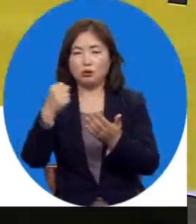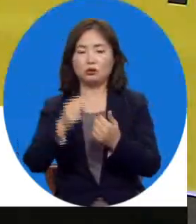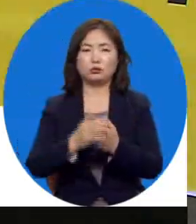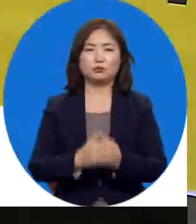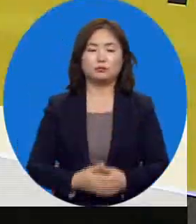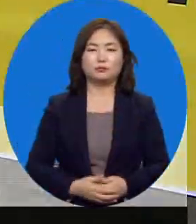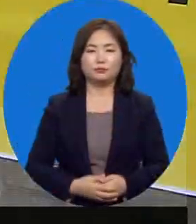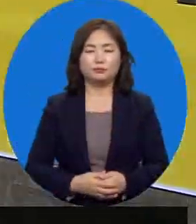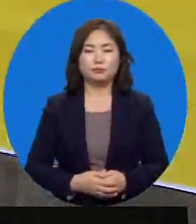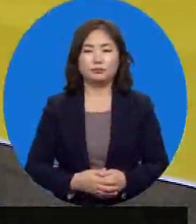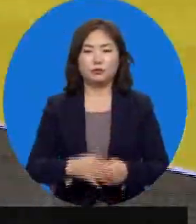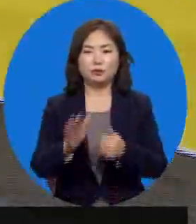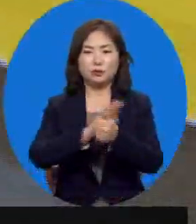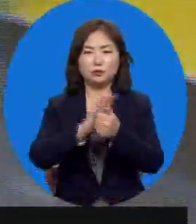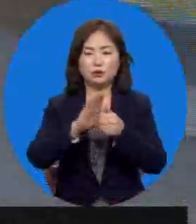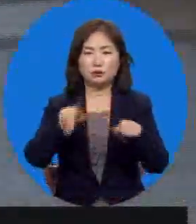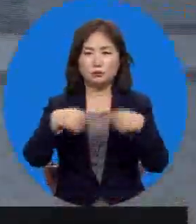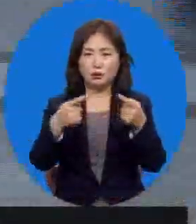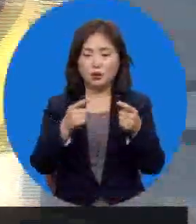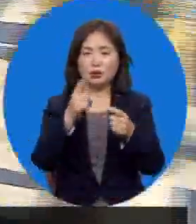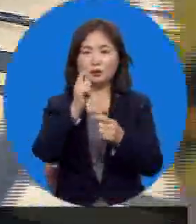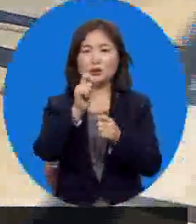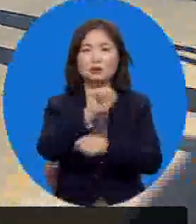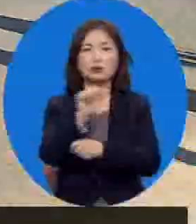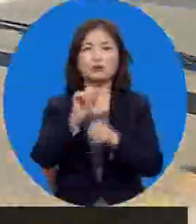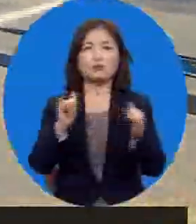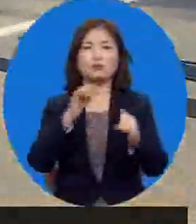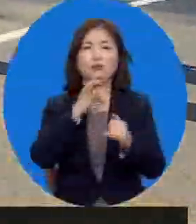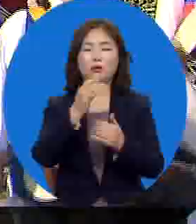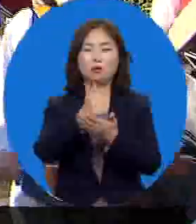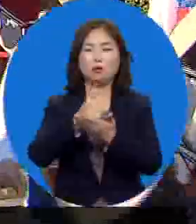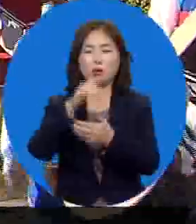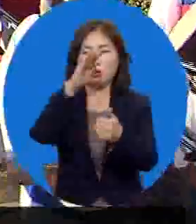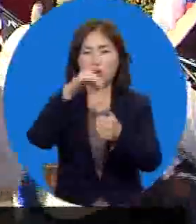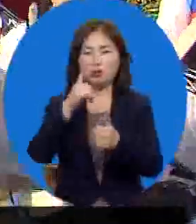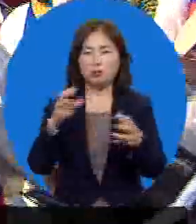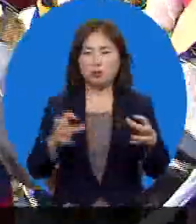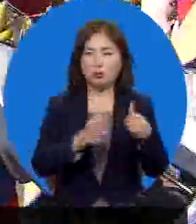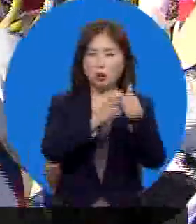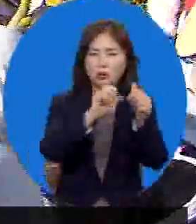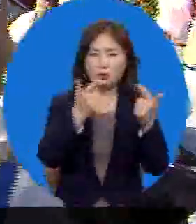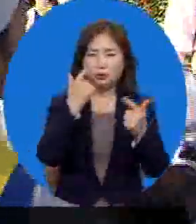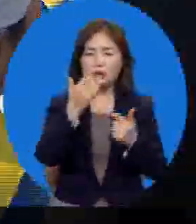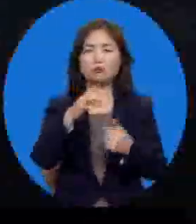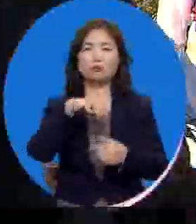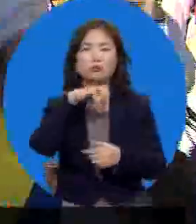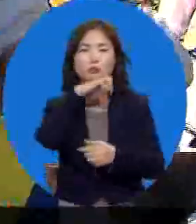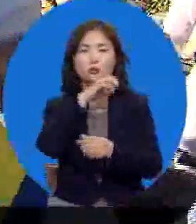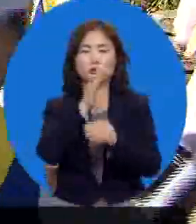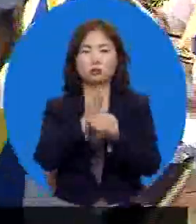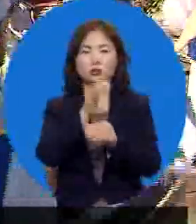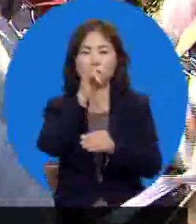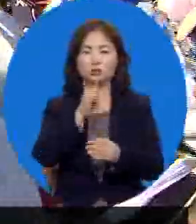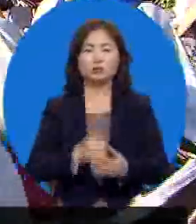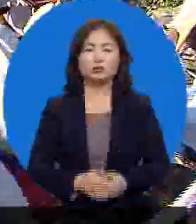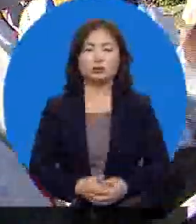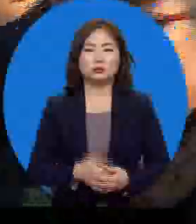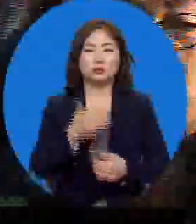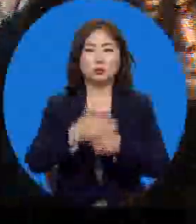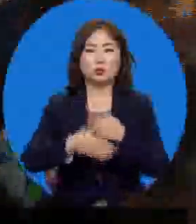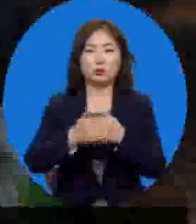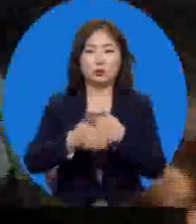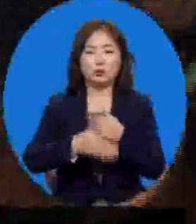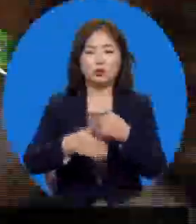가져가는. 서비스에 참여한 택시 기사에게만 고객 호출을 몰아주는 게 아니냐는 불만도 나옵니다.